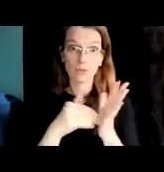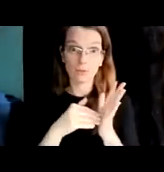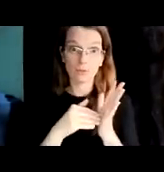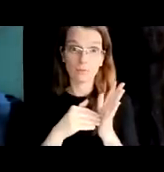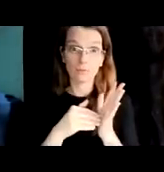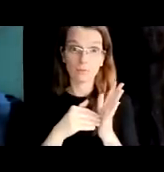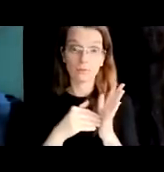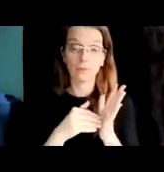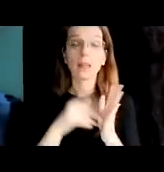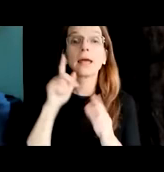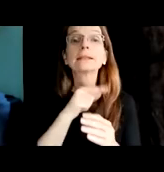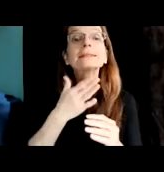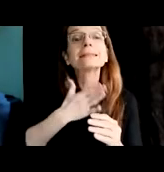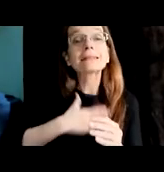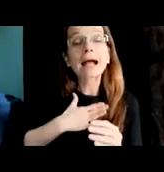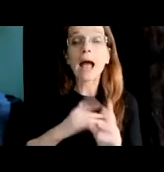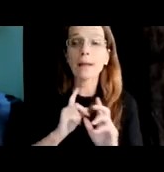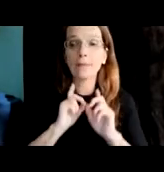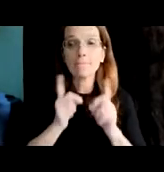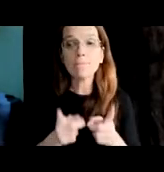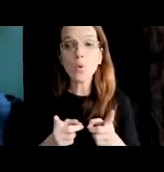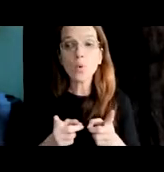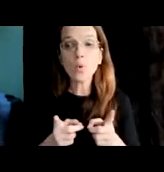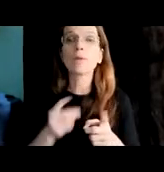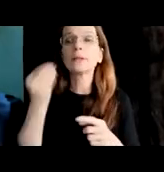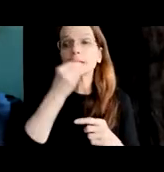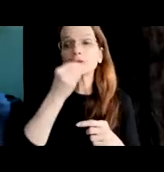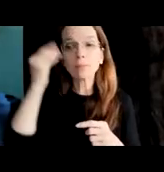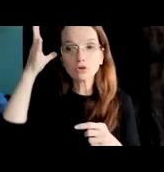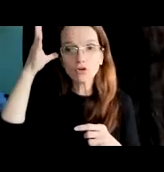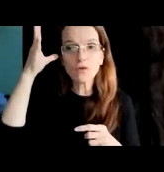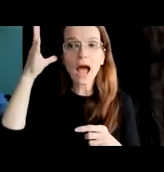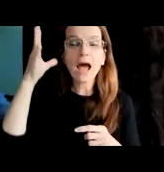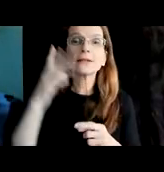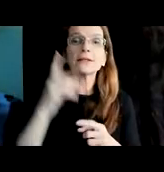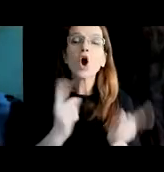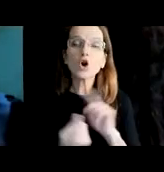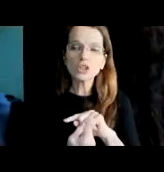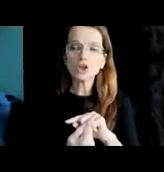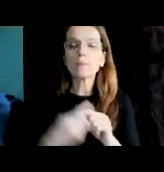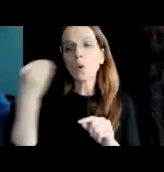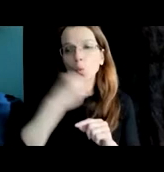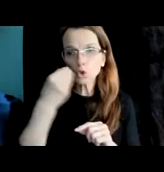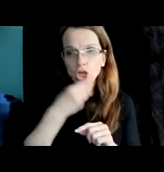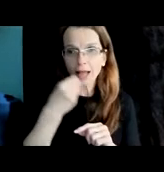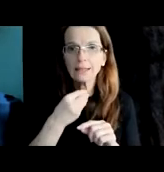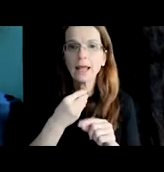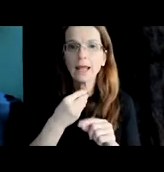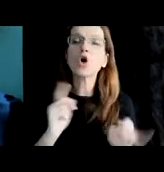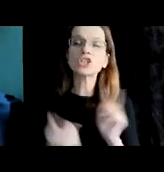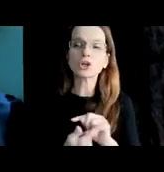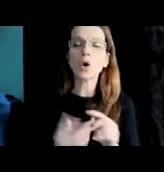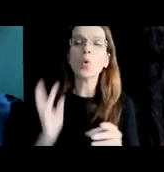potrebami in zakaj bi moralo biti izobraževanje oziroma tudi učenje oziroma vključevanje